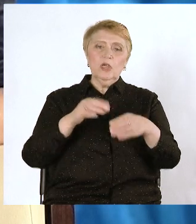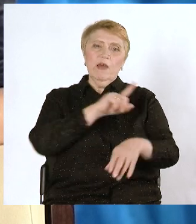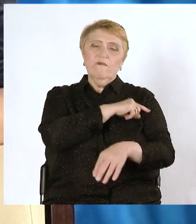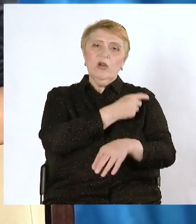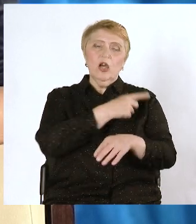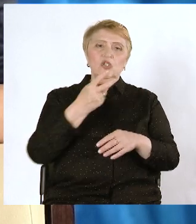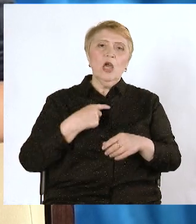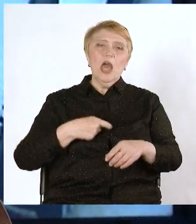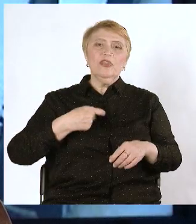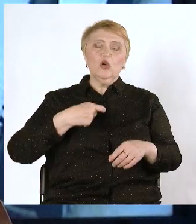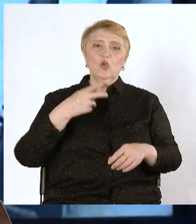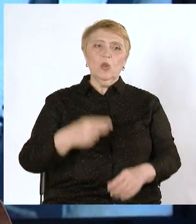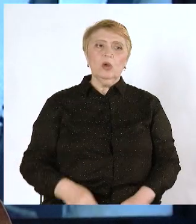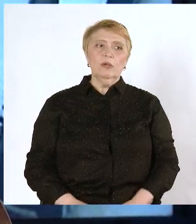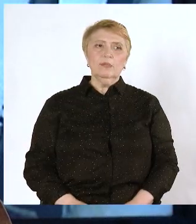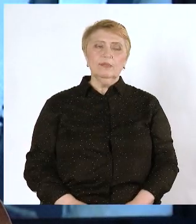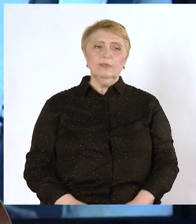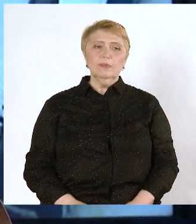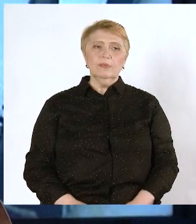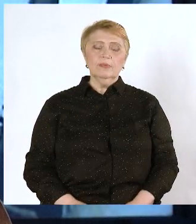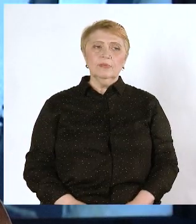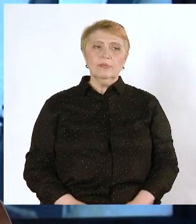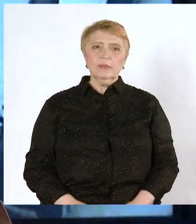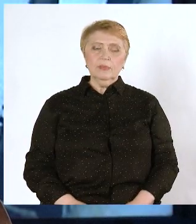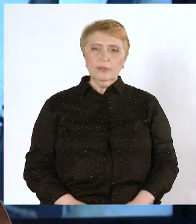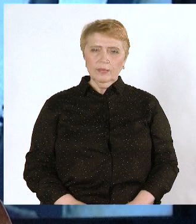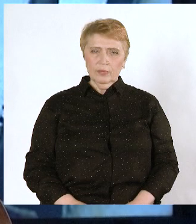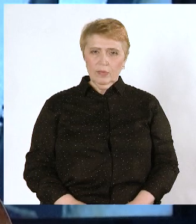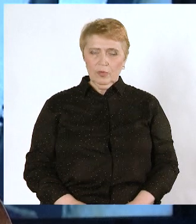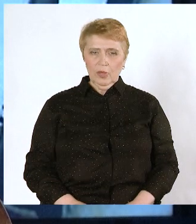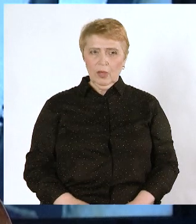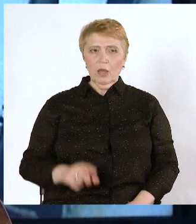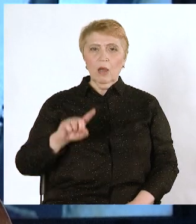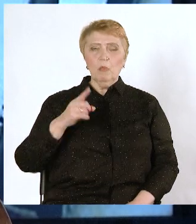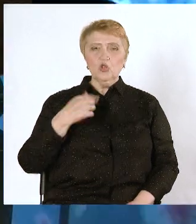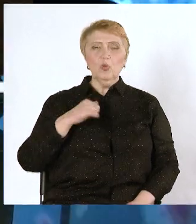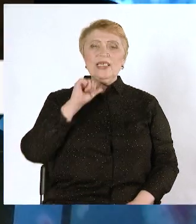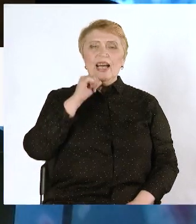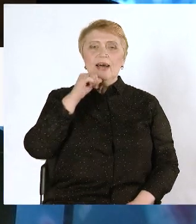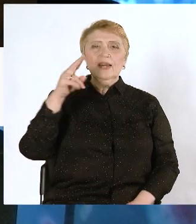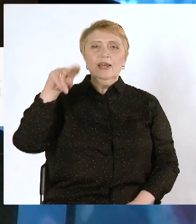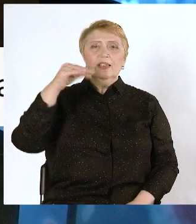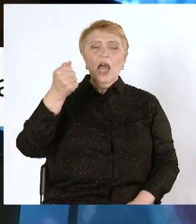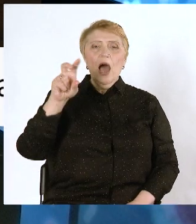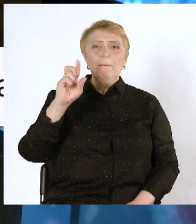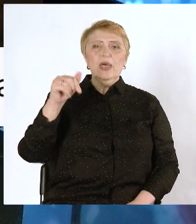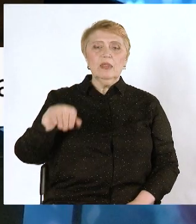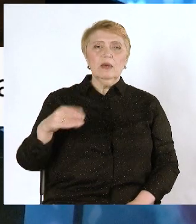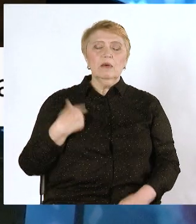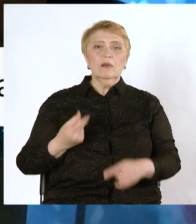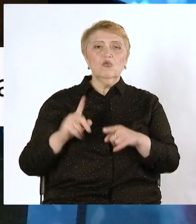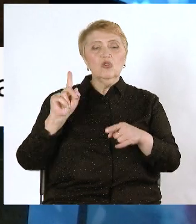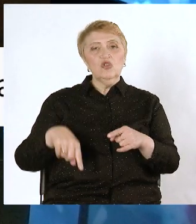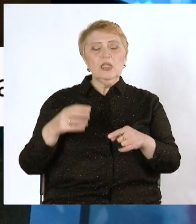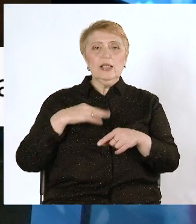елена клинкова елена юрьевна здравствуйте итак почему вот сахарный диабет считается болезнью